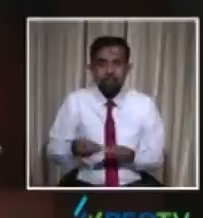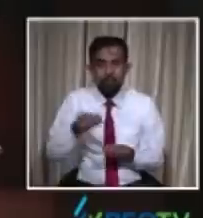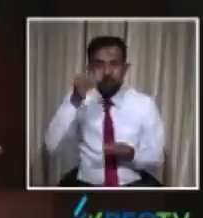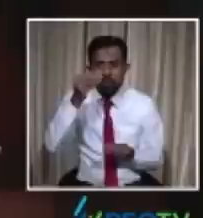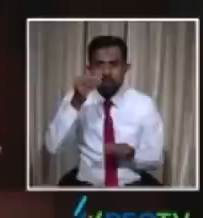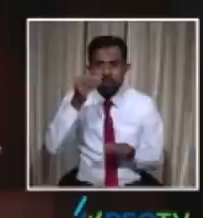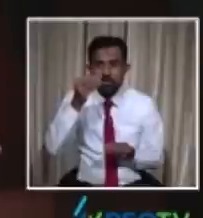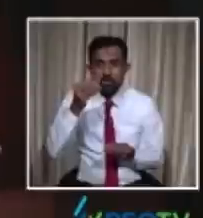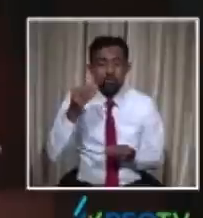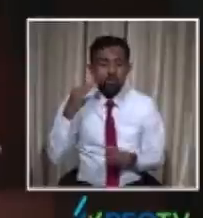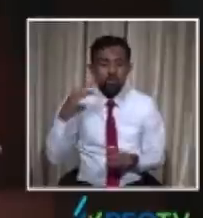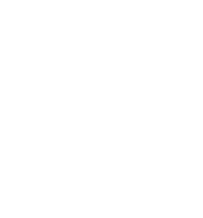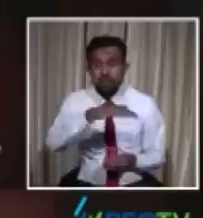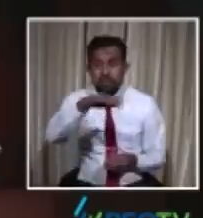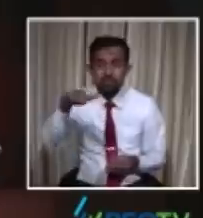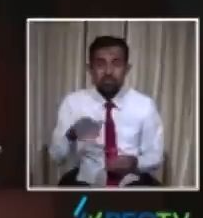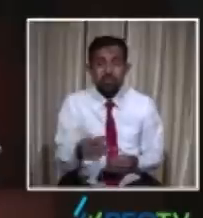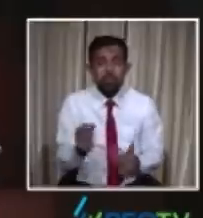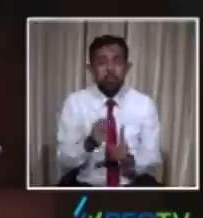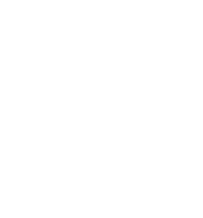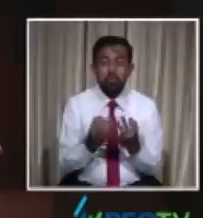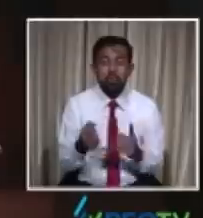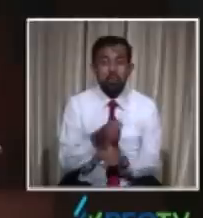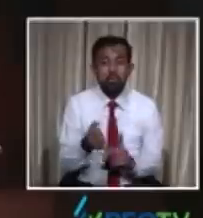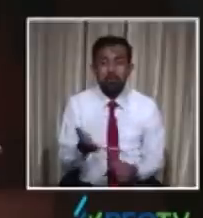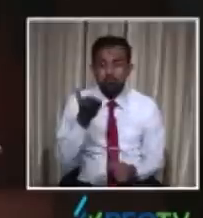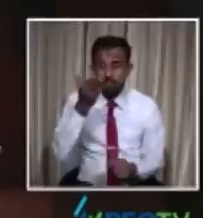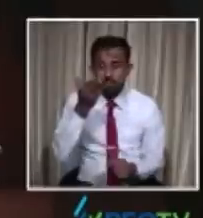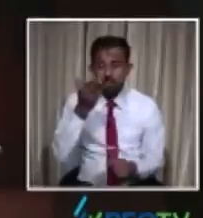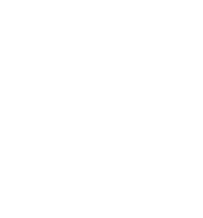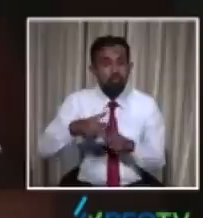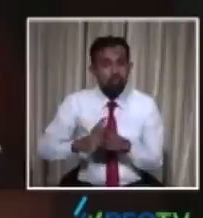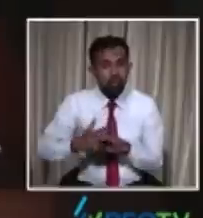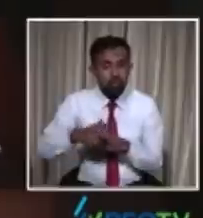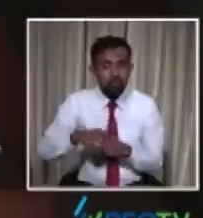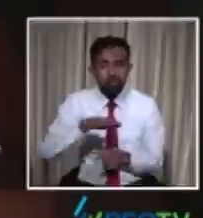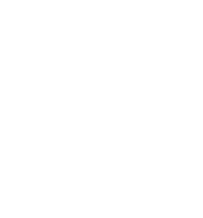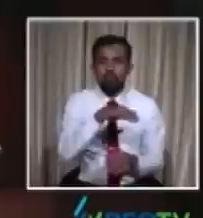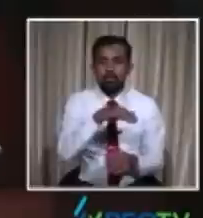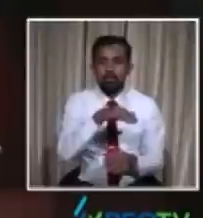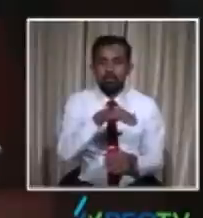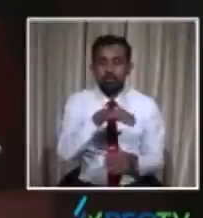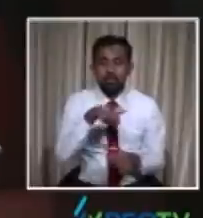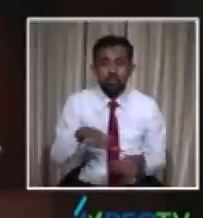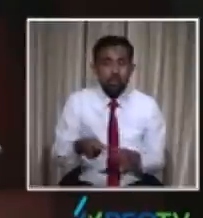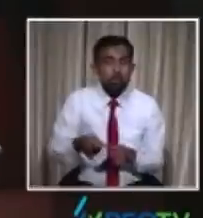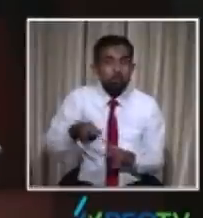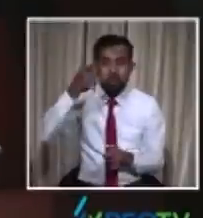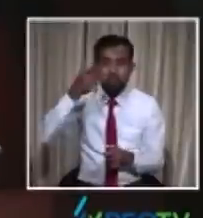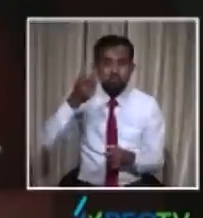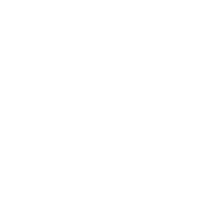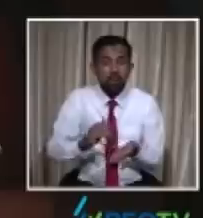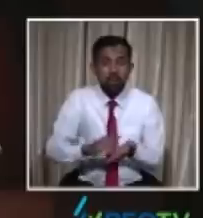ඇත්ත වශයෙන්ම ජන සමාජයේ පුංචිම මනුස්සයට තමයි වැඩියෙන්ම වැඩිලා තියෙන්නේ. ඒ වගේම කර්මාන්ත ශේෂ්ත්‍රය, සංචාරක ශේෂ්ත්‍රය මේ වැඩි කිරීම පිළිබඳව